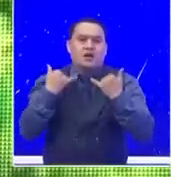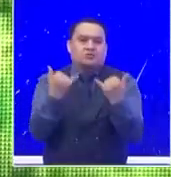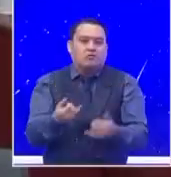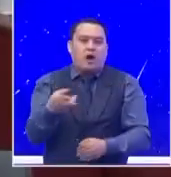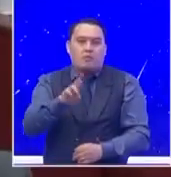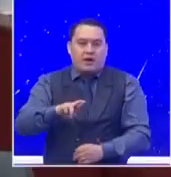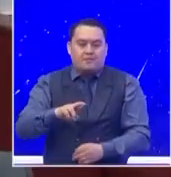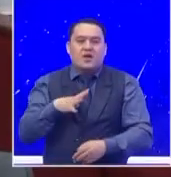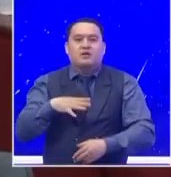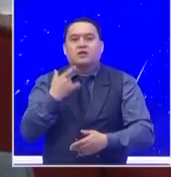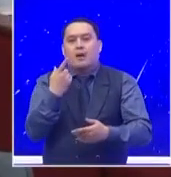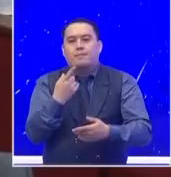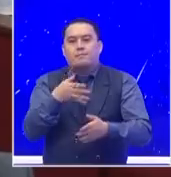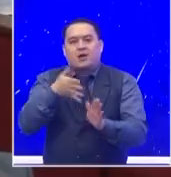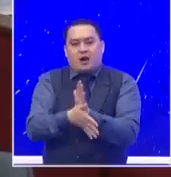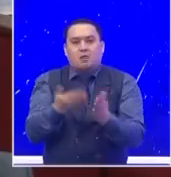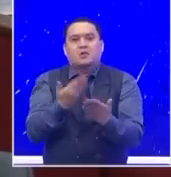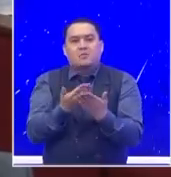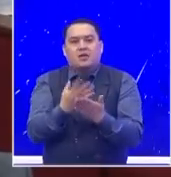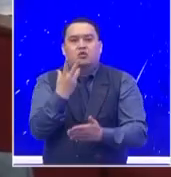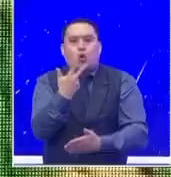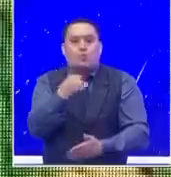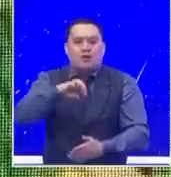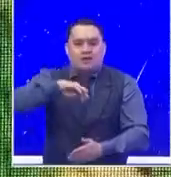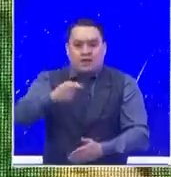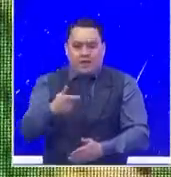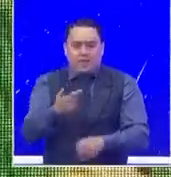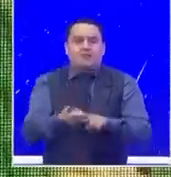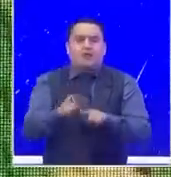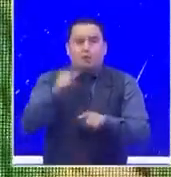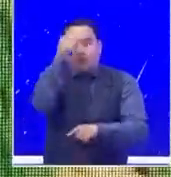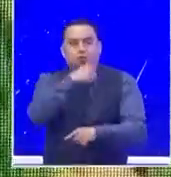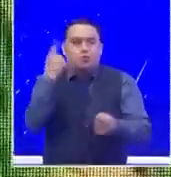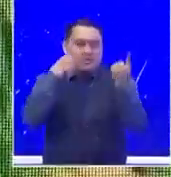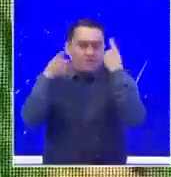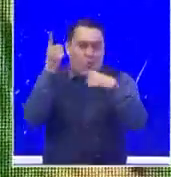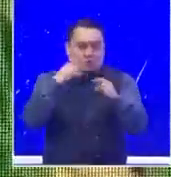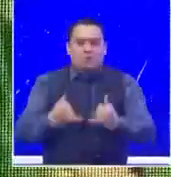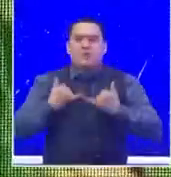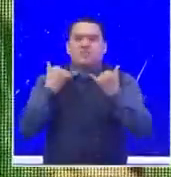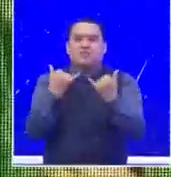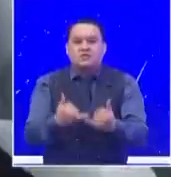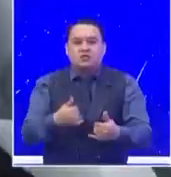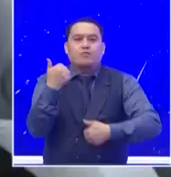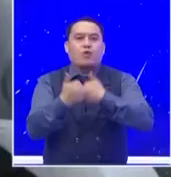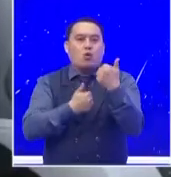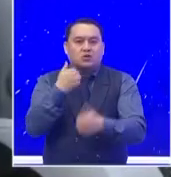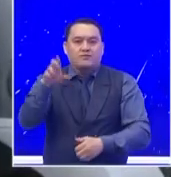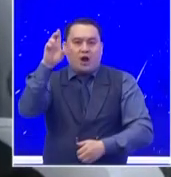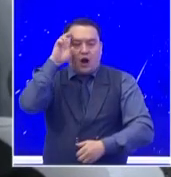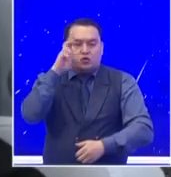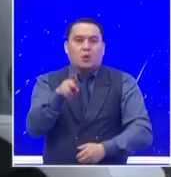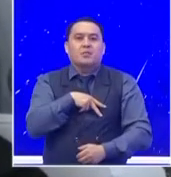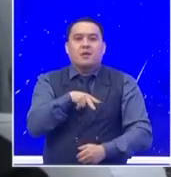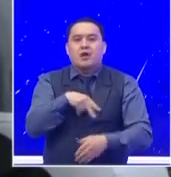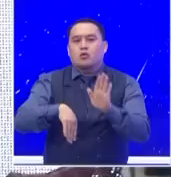Абая. На них власти намерены потратить порядка 3 миллиарда тенге. В этом году творчеству поэта будут посвящены и конкурсы. Государственная премия